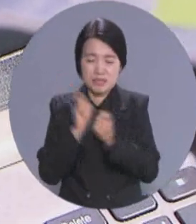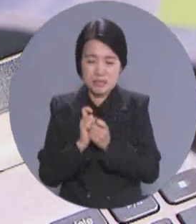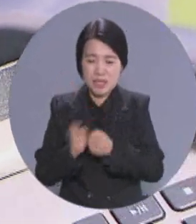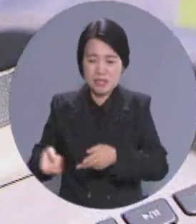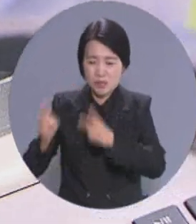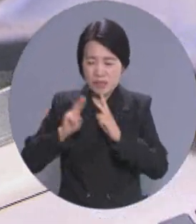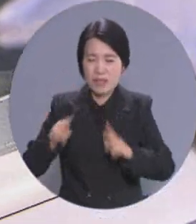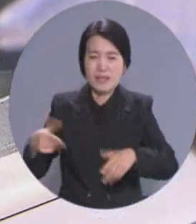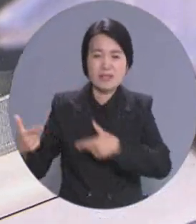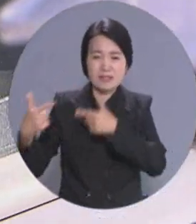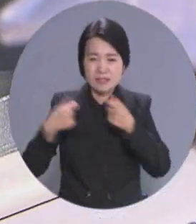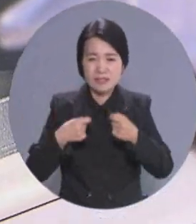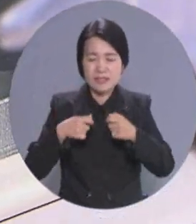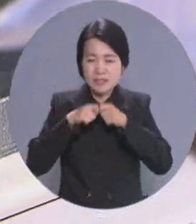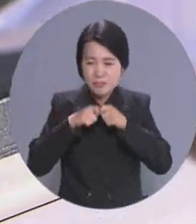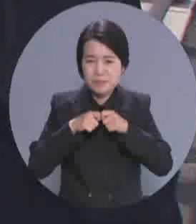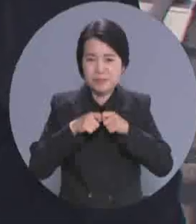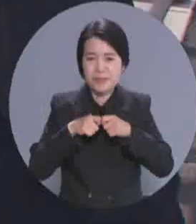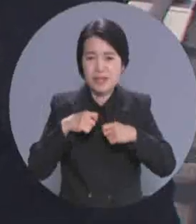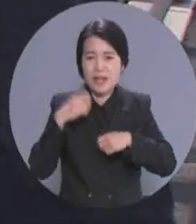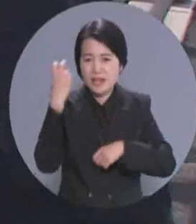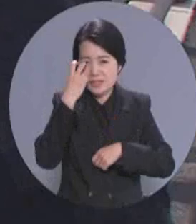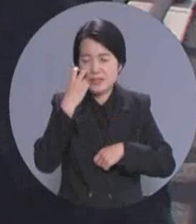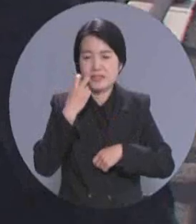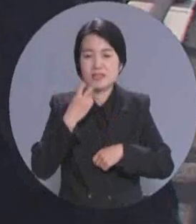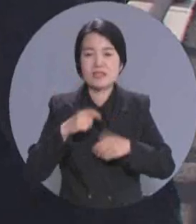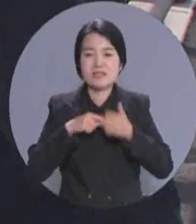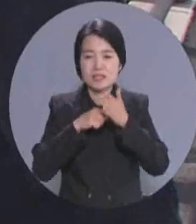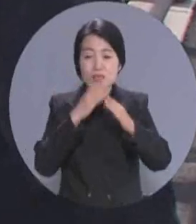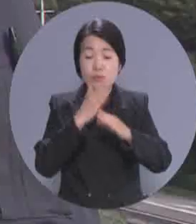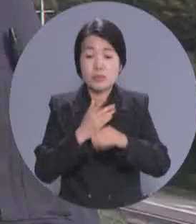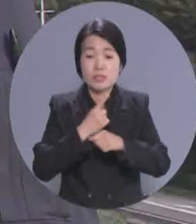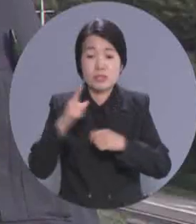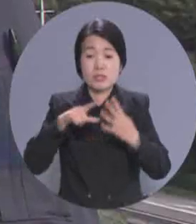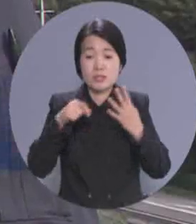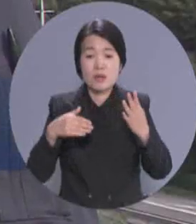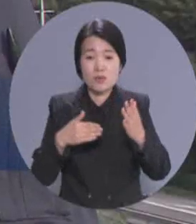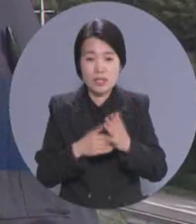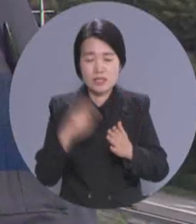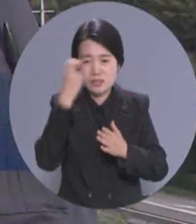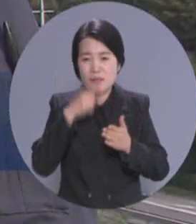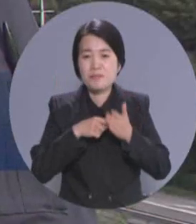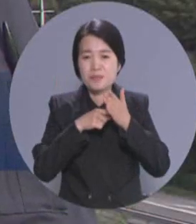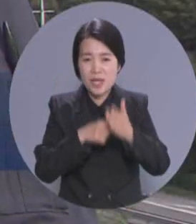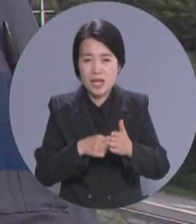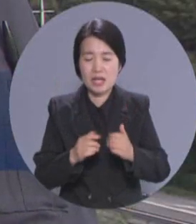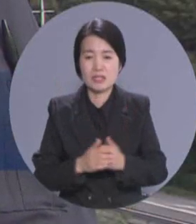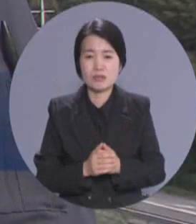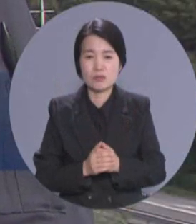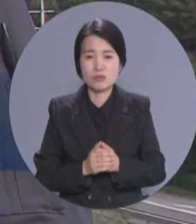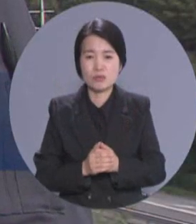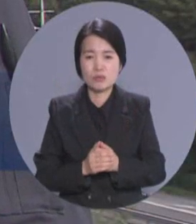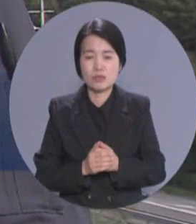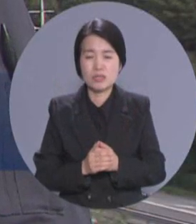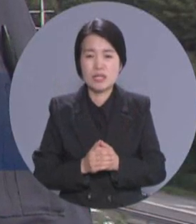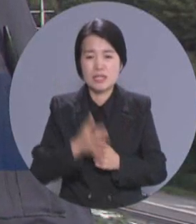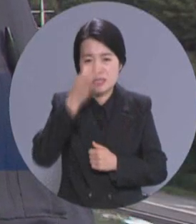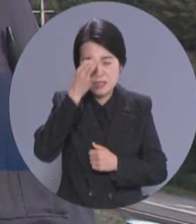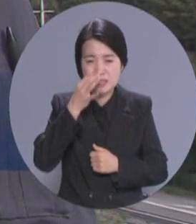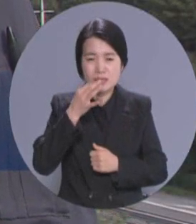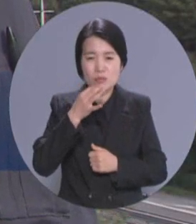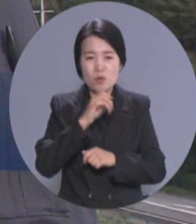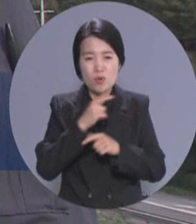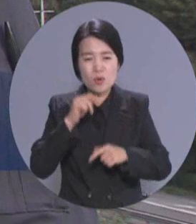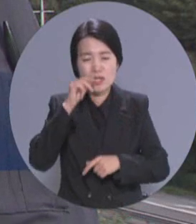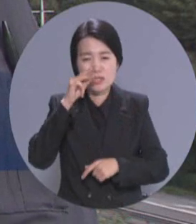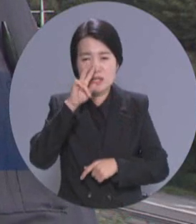대한 정밀 안전 진단에 들어갔습니다. 내년 4월까지 예상이 돼 있고요. 물리적인 또 기능적인 상태를